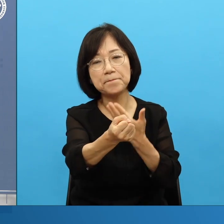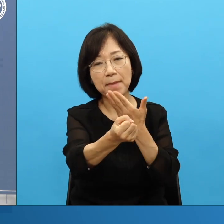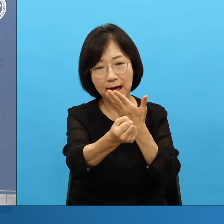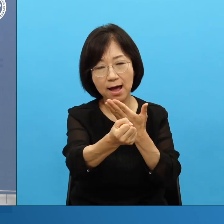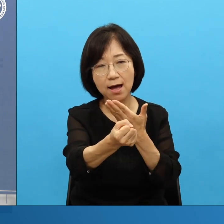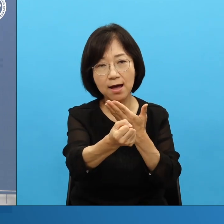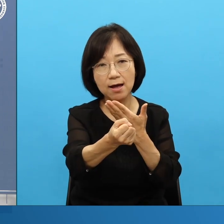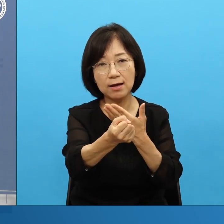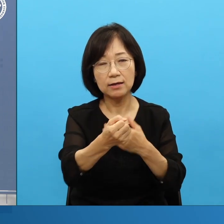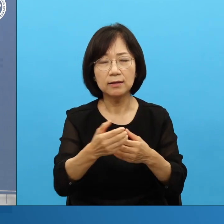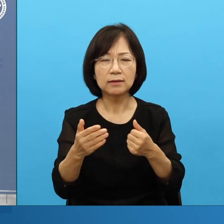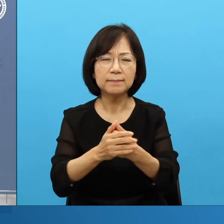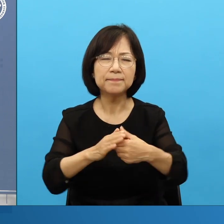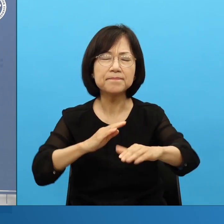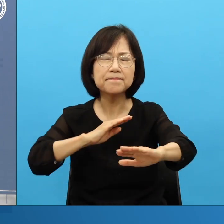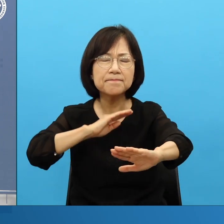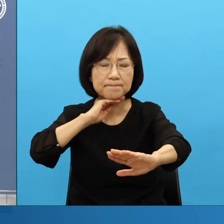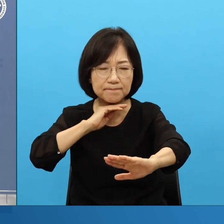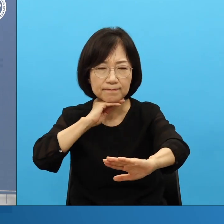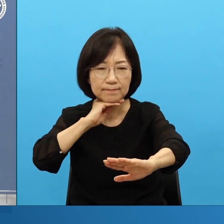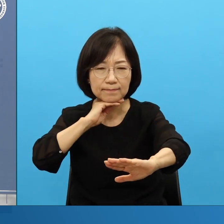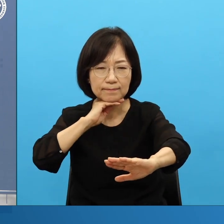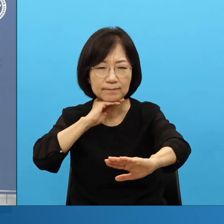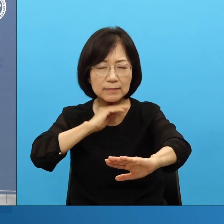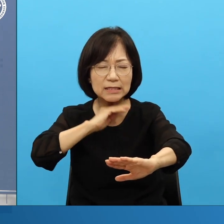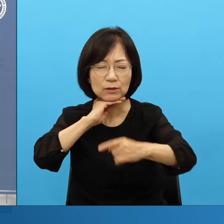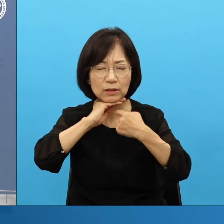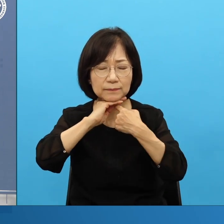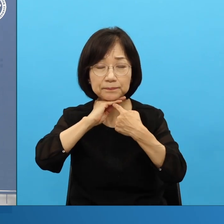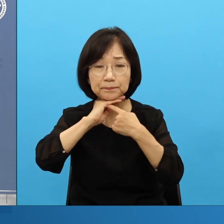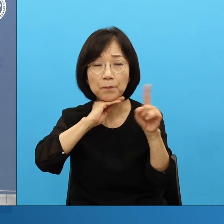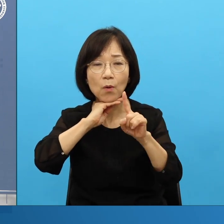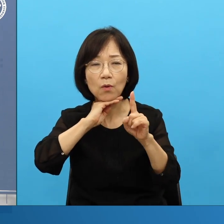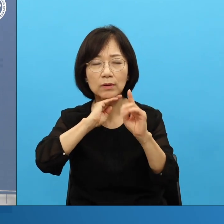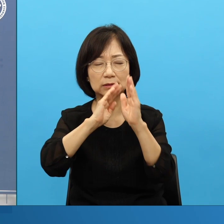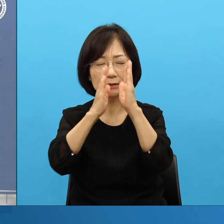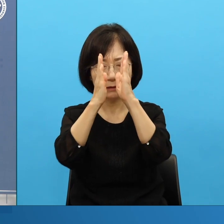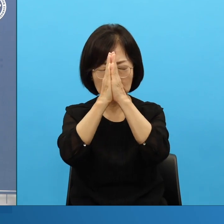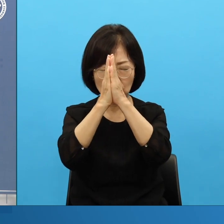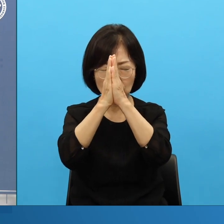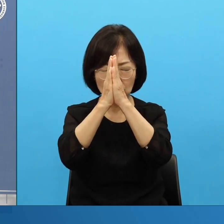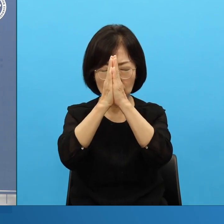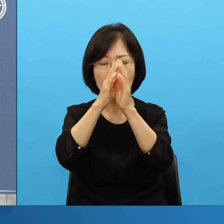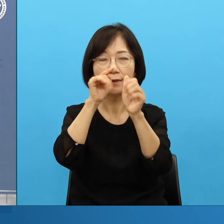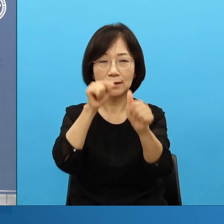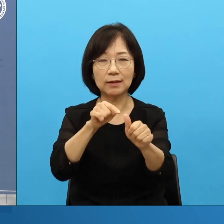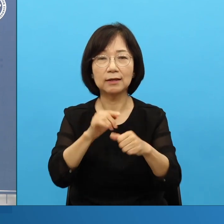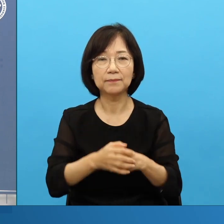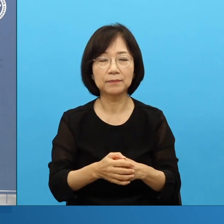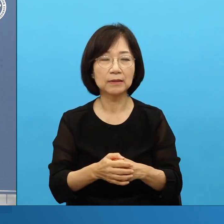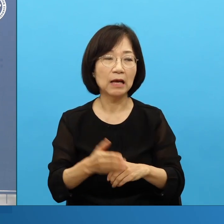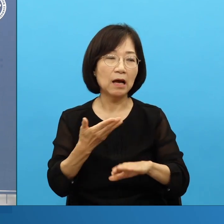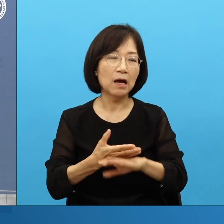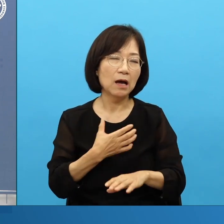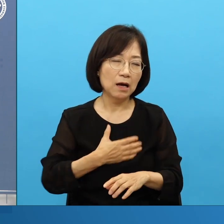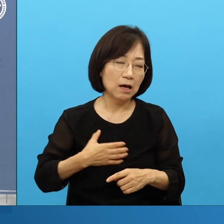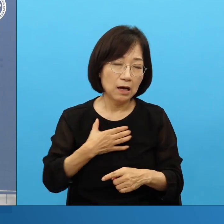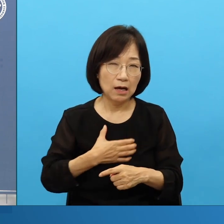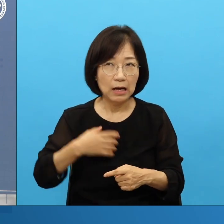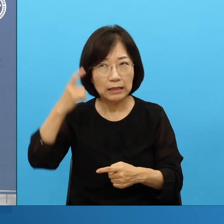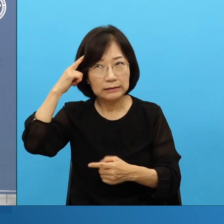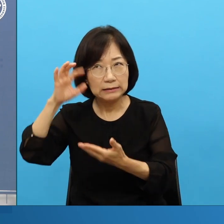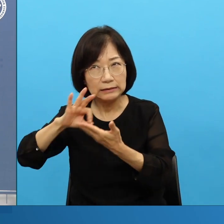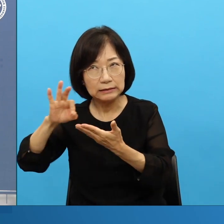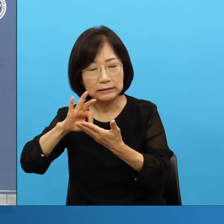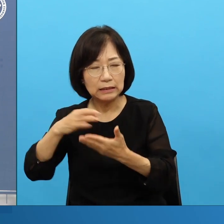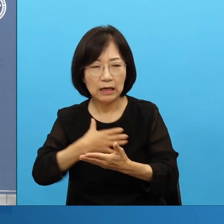the Holy Spirit, 그래서 you receive 기다리라. power. So wait. 그 말 뭐냐? 기도해라. What does that mean? He means to pray. 다른 거 걱정하지 말고 기도해라. Don't worry about